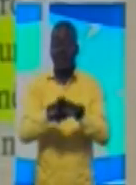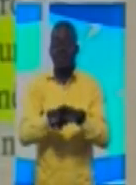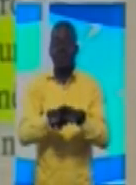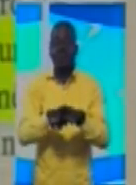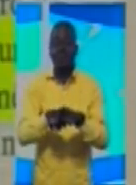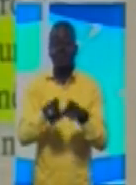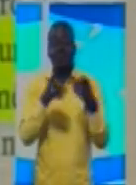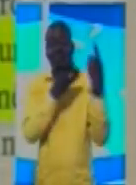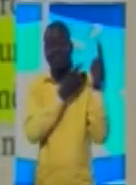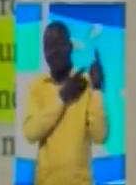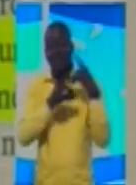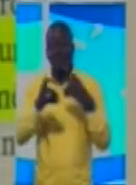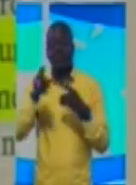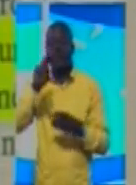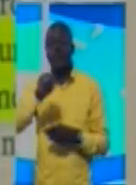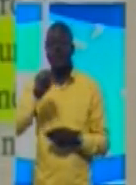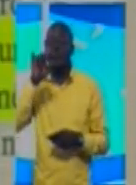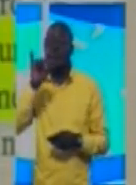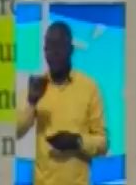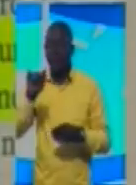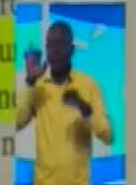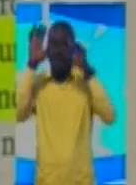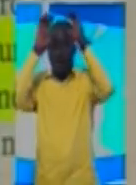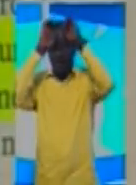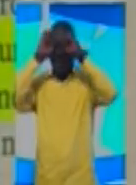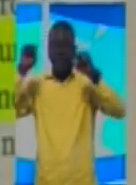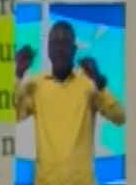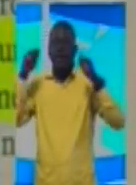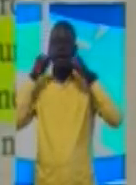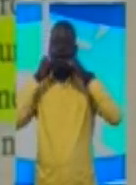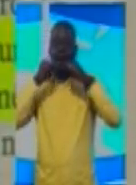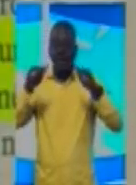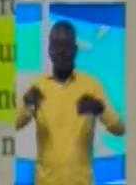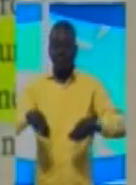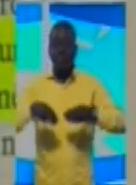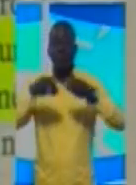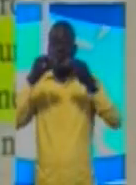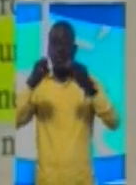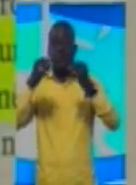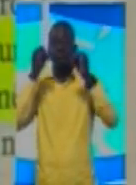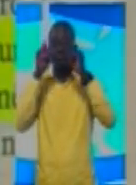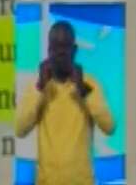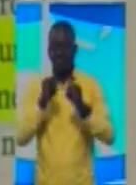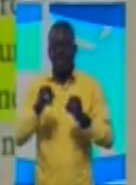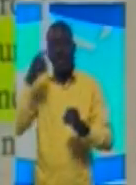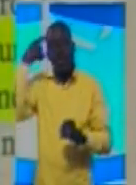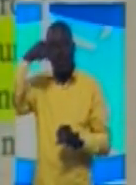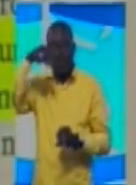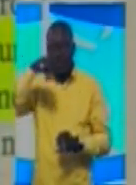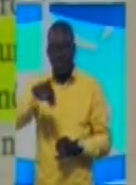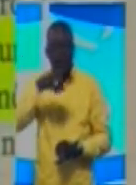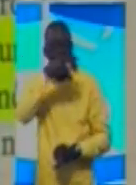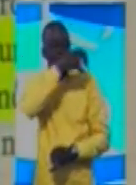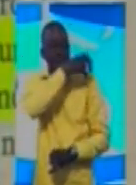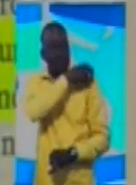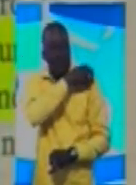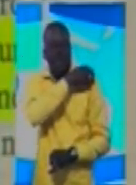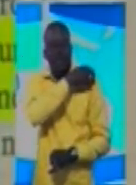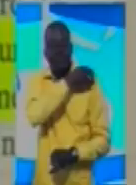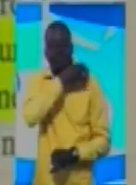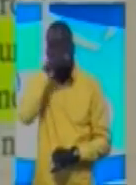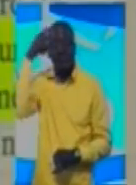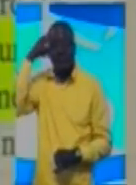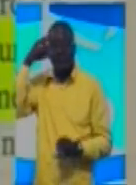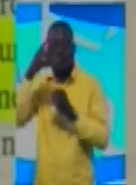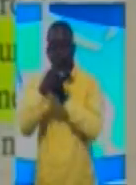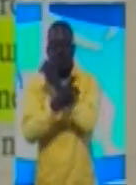depuis New York, le président du Faso aurait déclaré avoir donné des instructions pour que le chef de corps du 23e RIC de